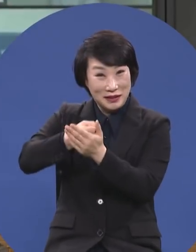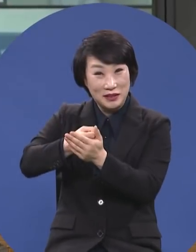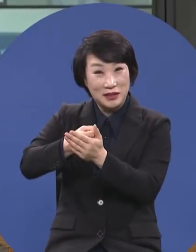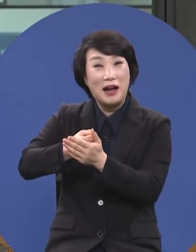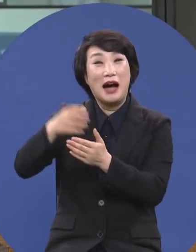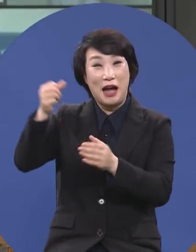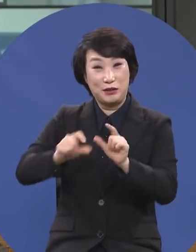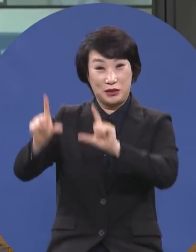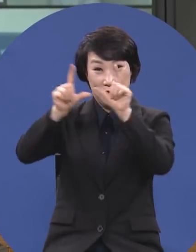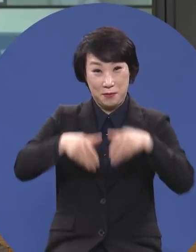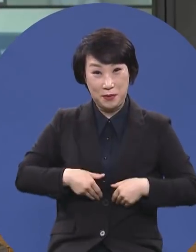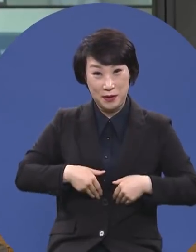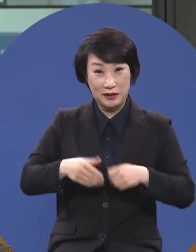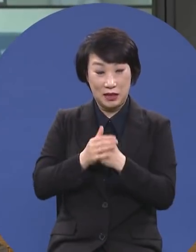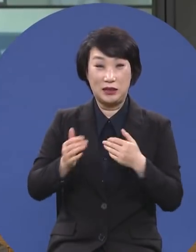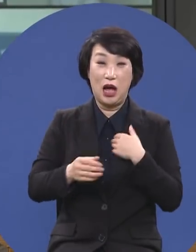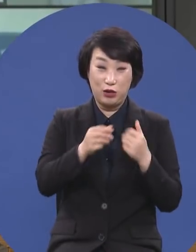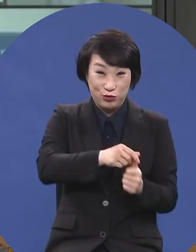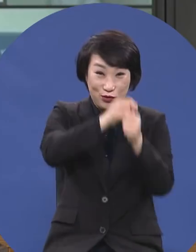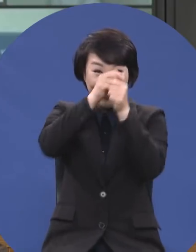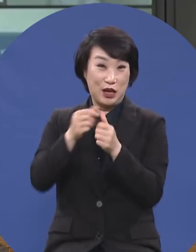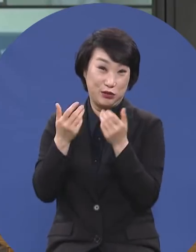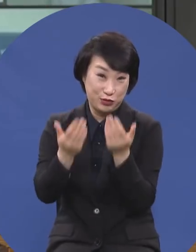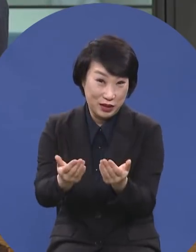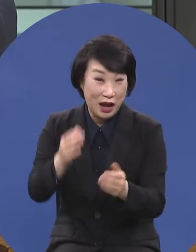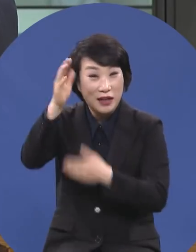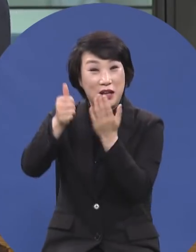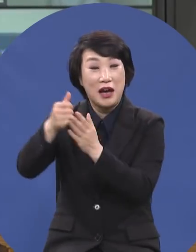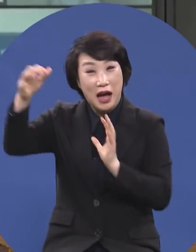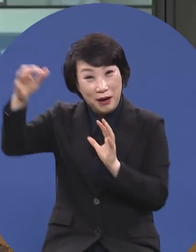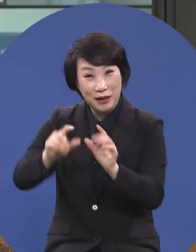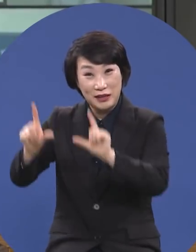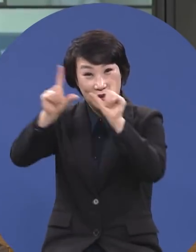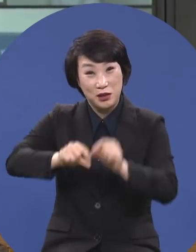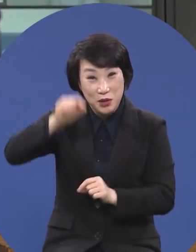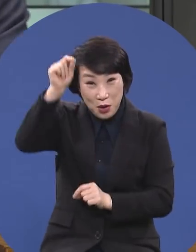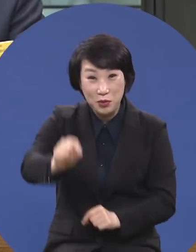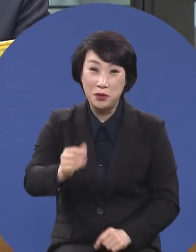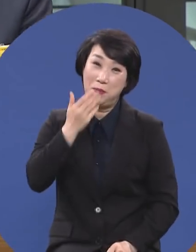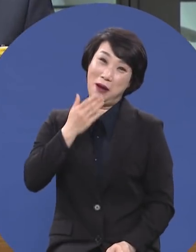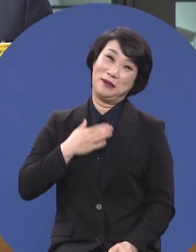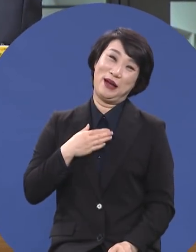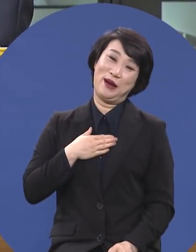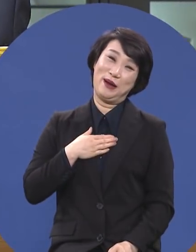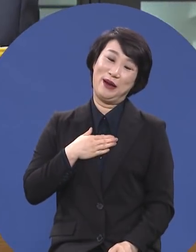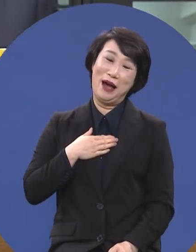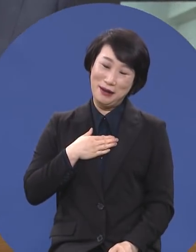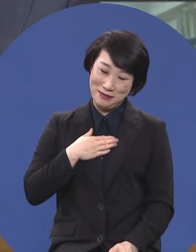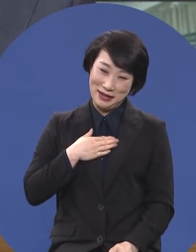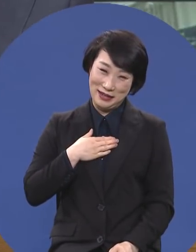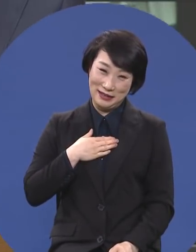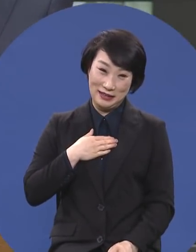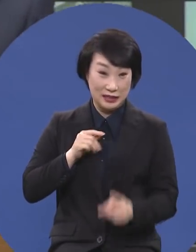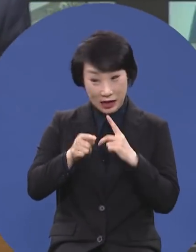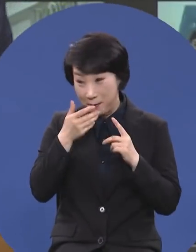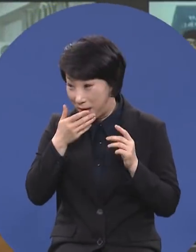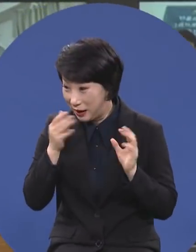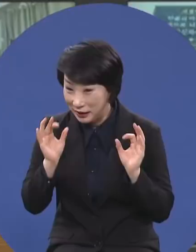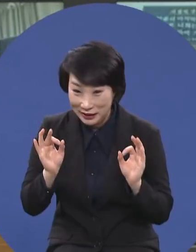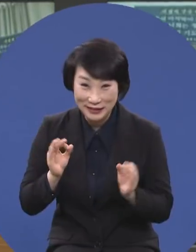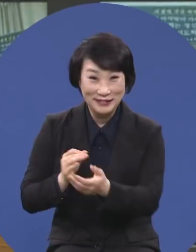것입니다. 살려주겠다는 것입니다. 하나님과 같이 영원히 살게 하겠다는 것입니다. 이해가